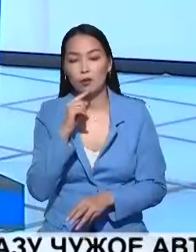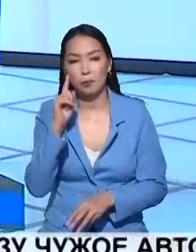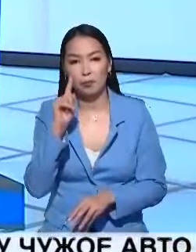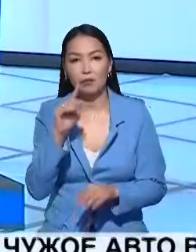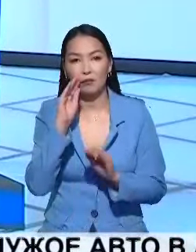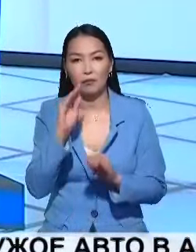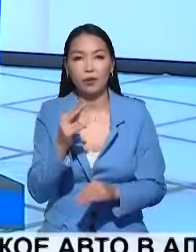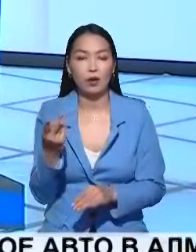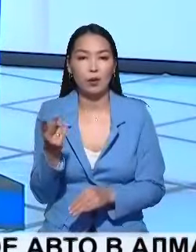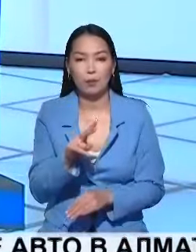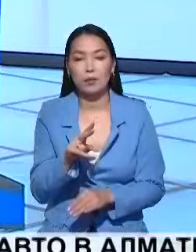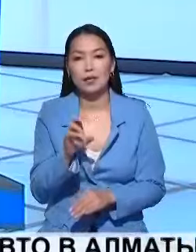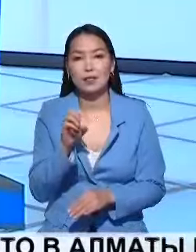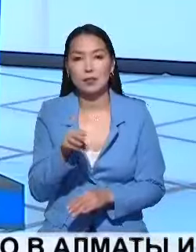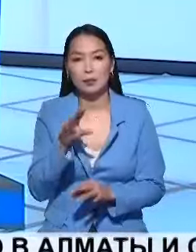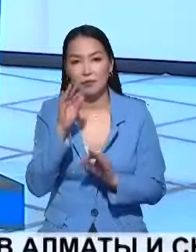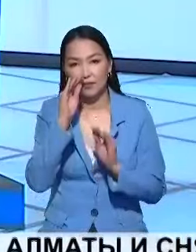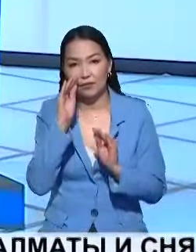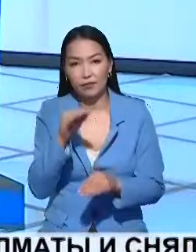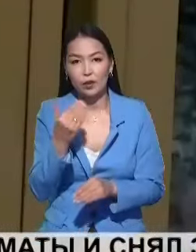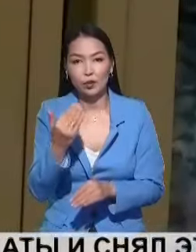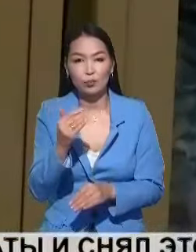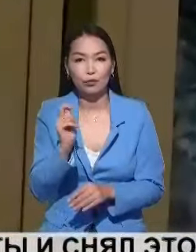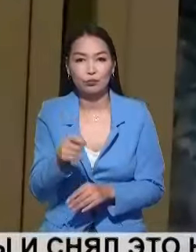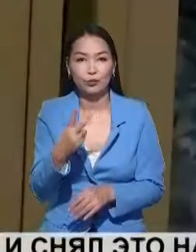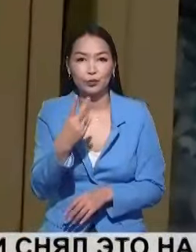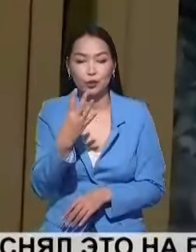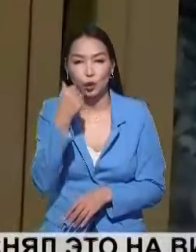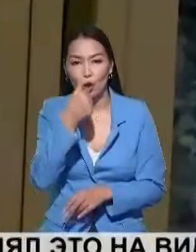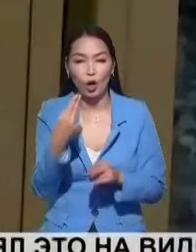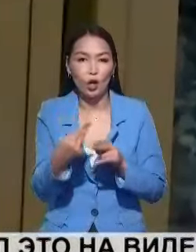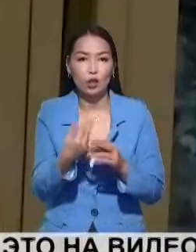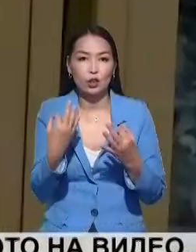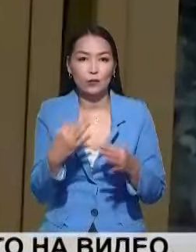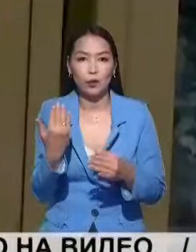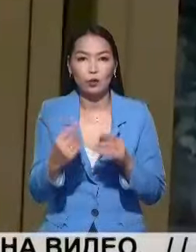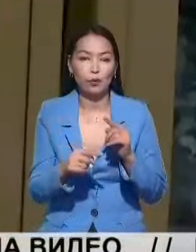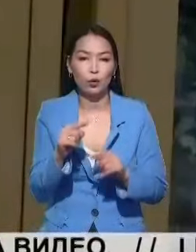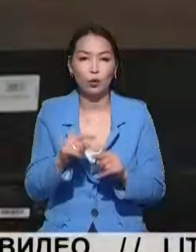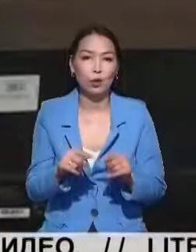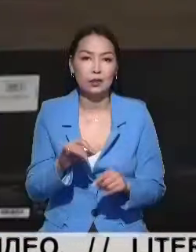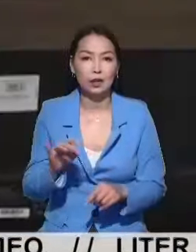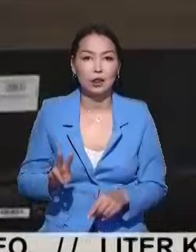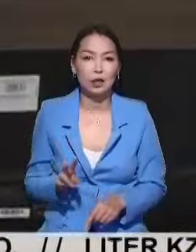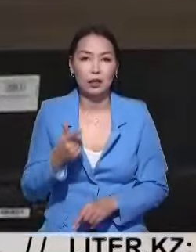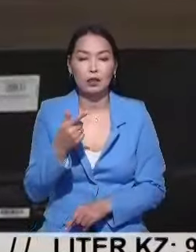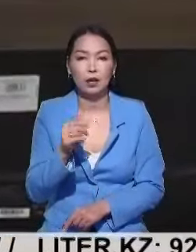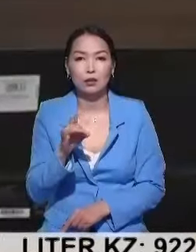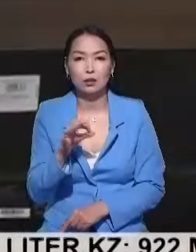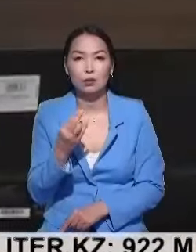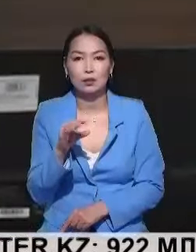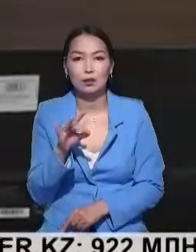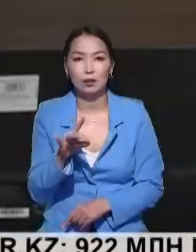признали виновным по обеим статьям обвинения. Ему назначили 24 года лишения свободы. Его родственника и директора